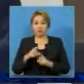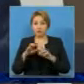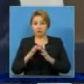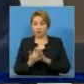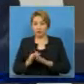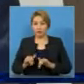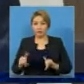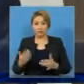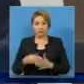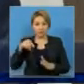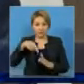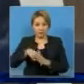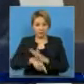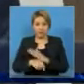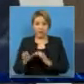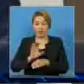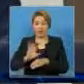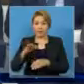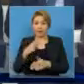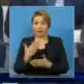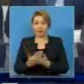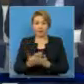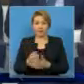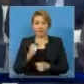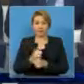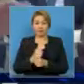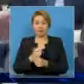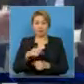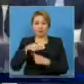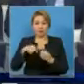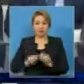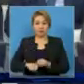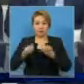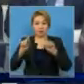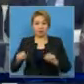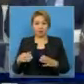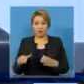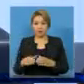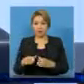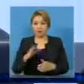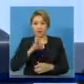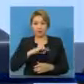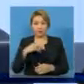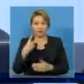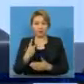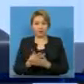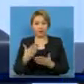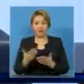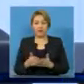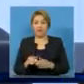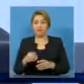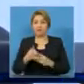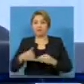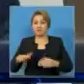шаруашылығы өнімін терең өңдейтін экспортқа бағытталған өндірістік кәсіпорындар ашу, өндірістік кооперативтердің тиімділігін арттыру, егістік